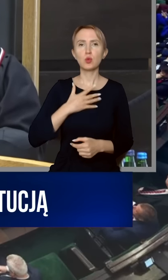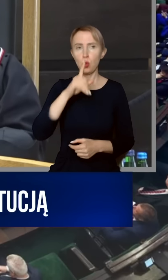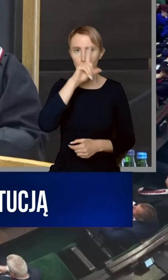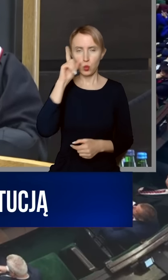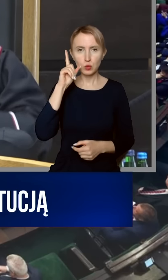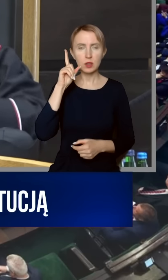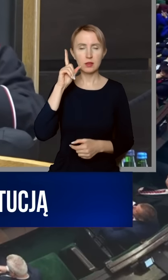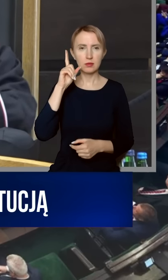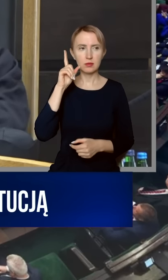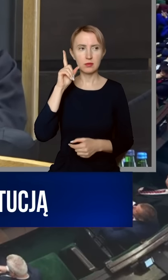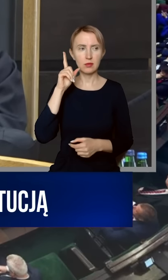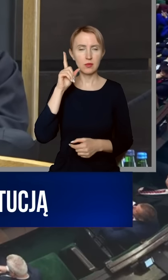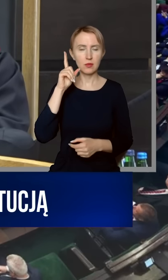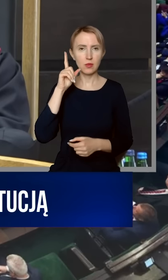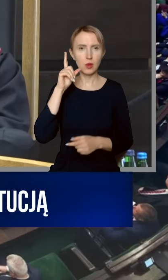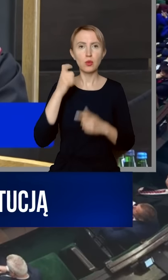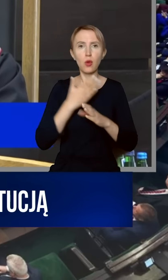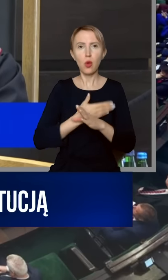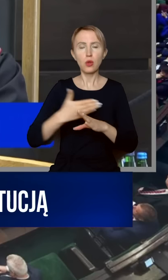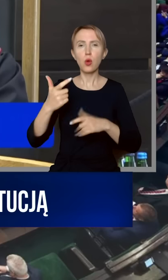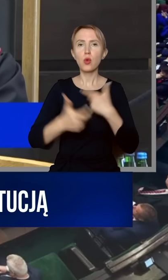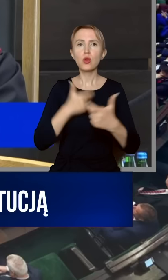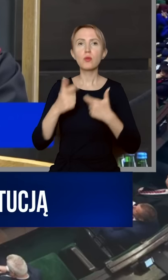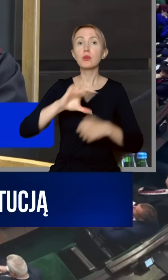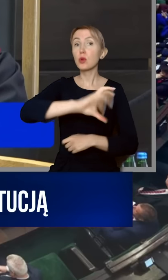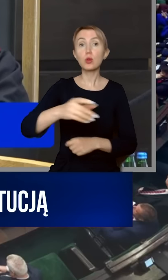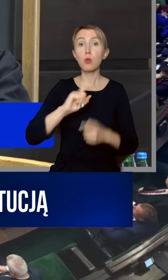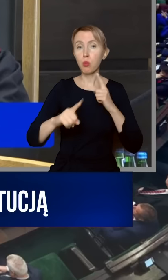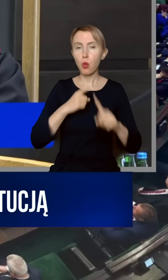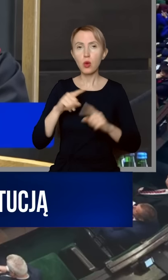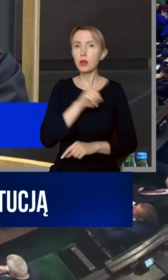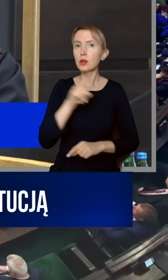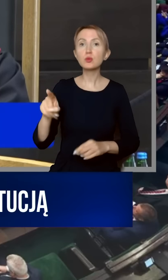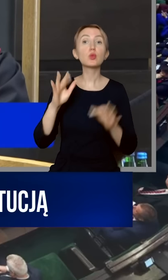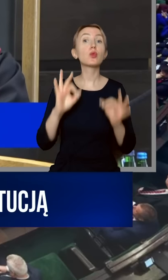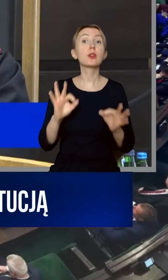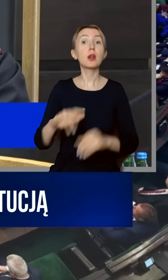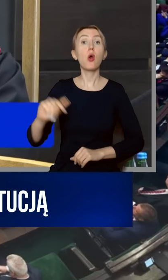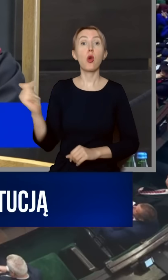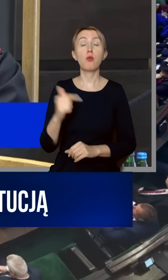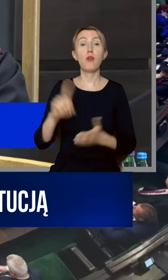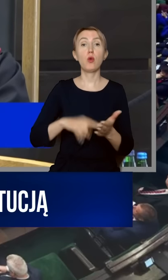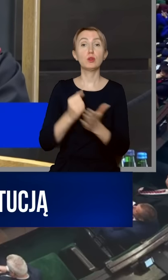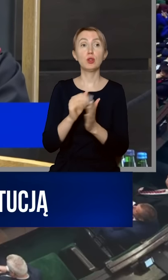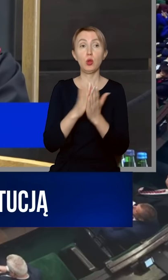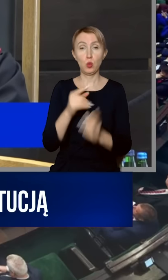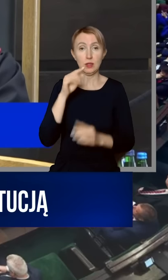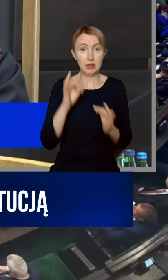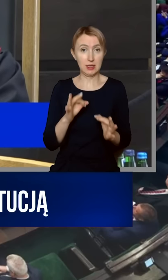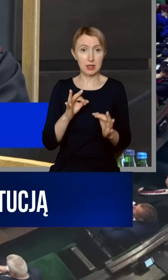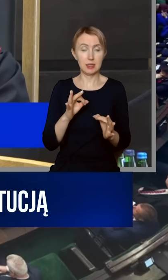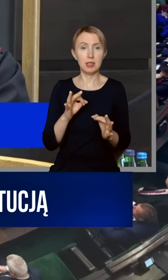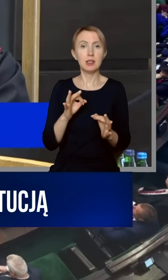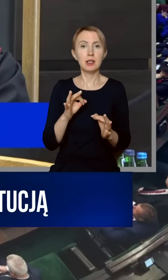będący no, bezpośrednią kontynuacją tych środowisk politycznych, które obecnie obowiązującą konstytucję